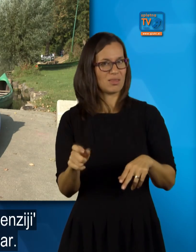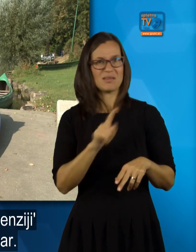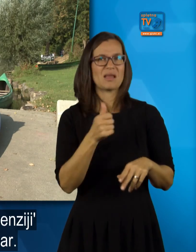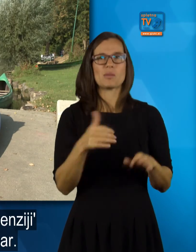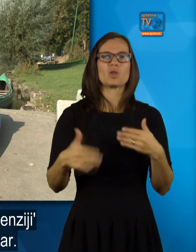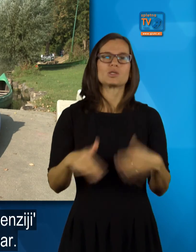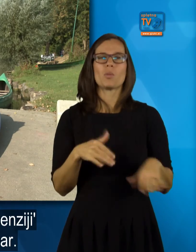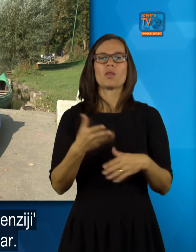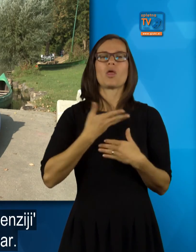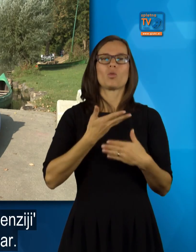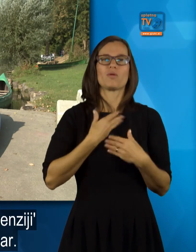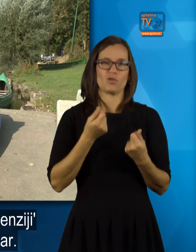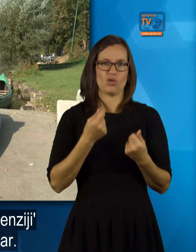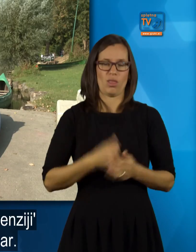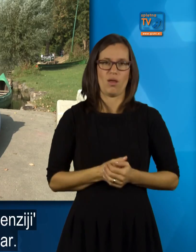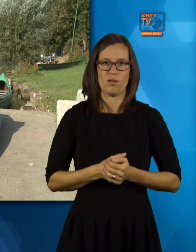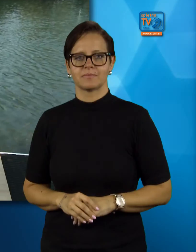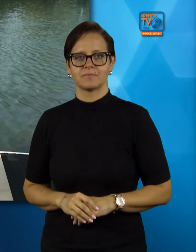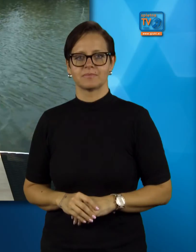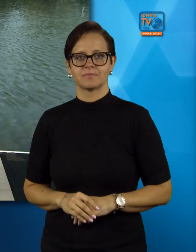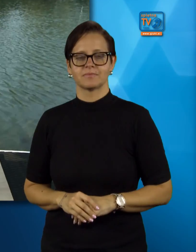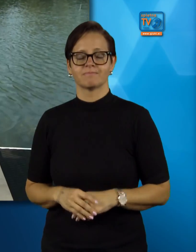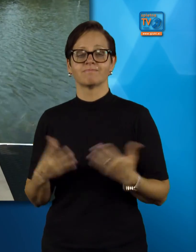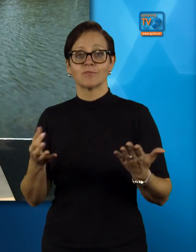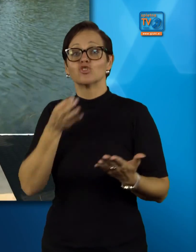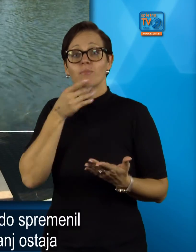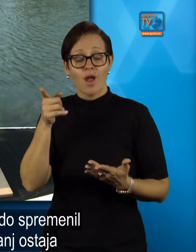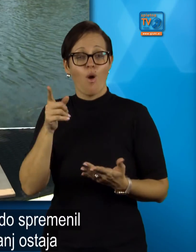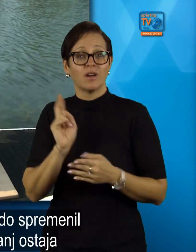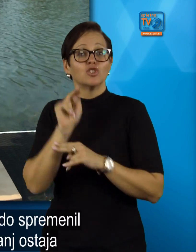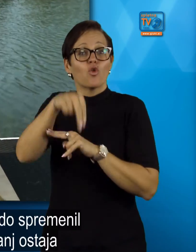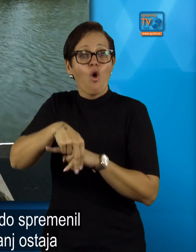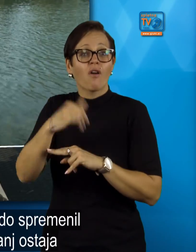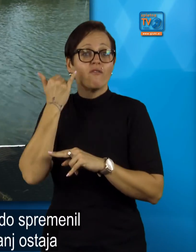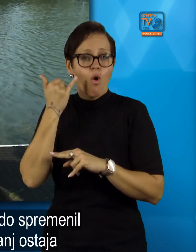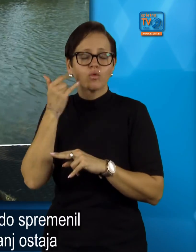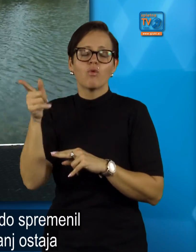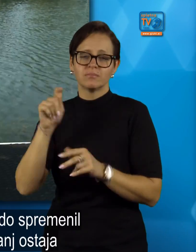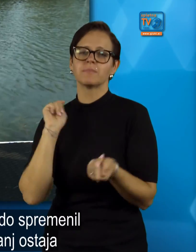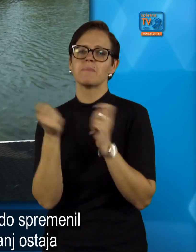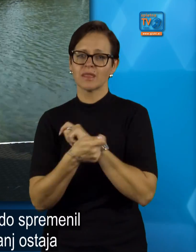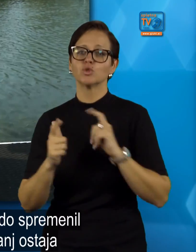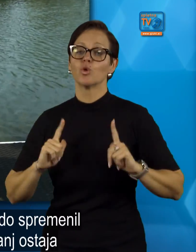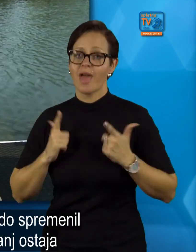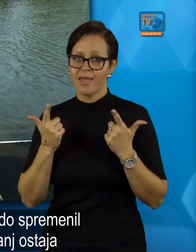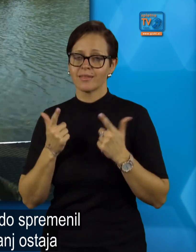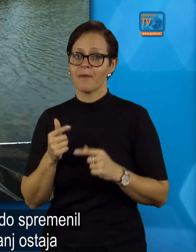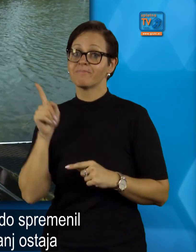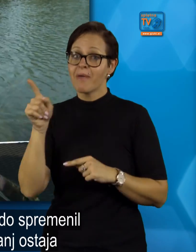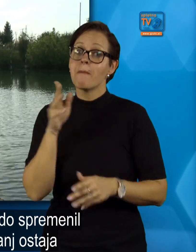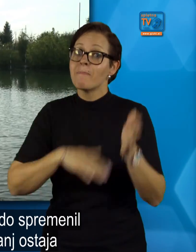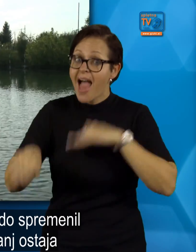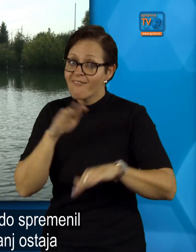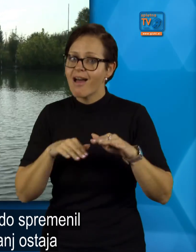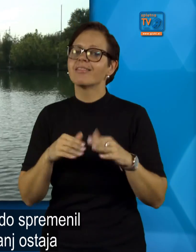da ni si samo v penziji in da jemlješ dar. Čeprav mu je skok v vodo spremenil življenje,